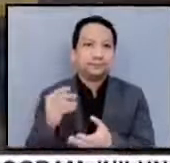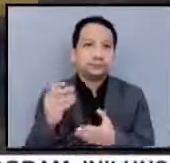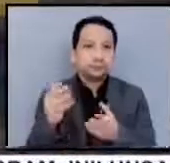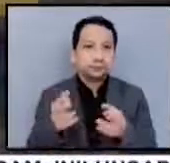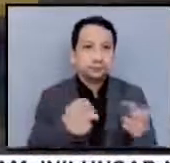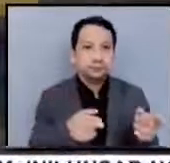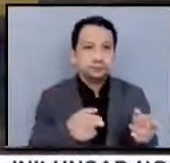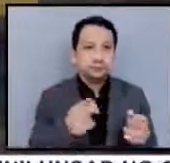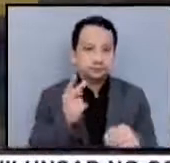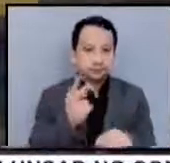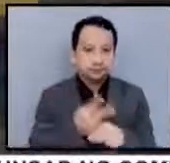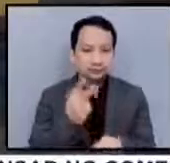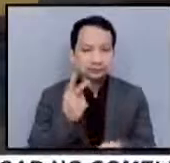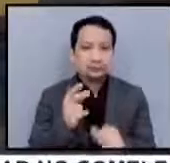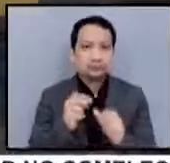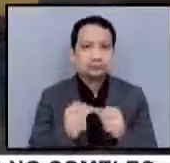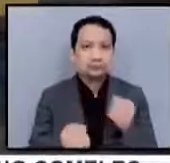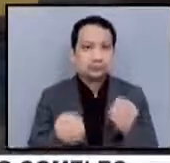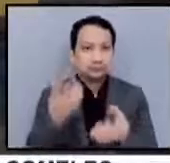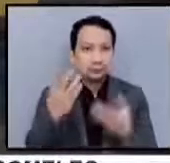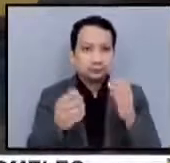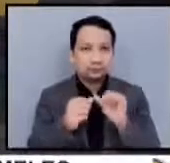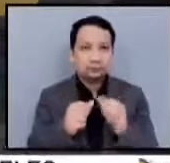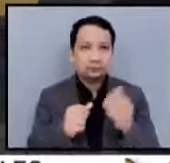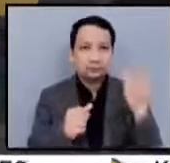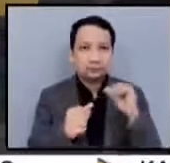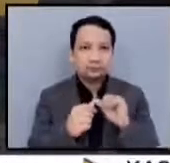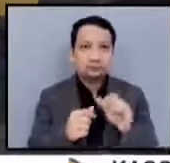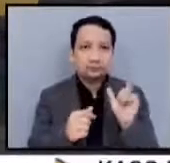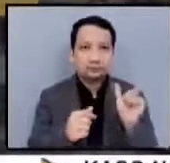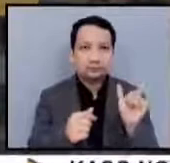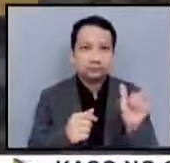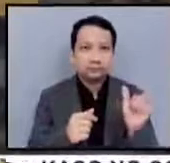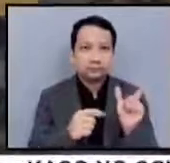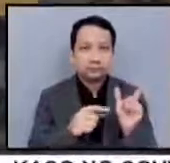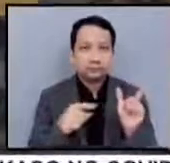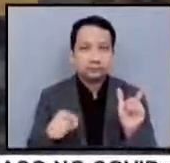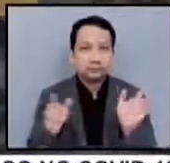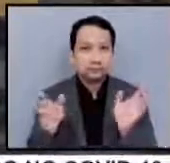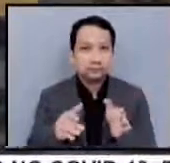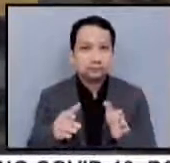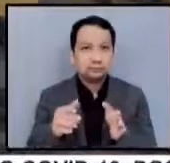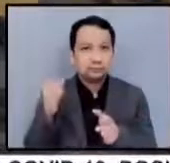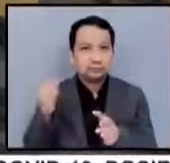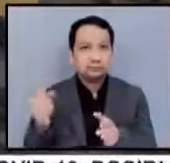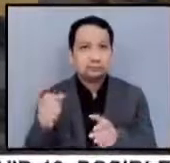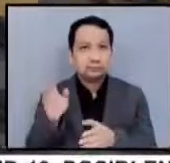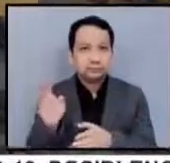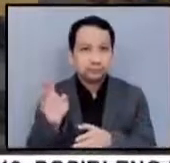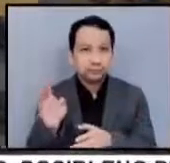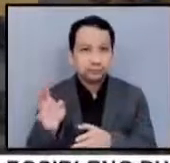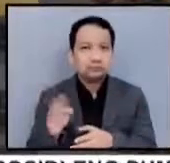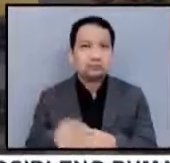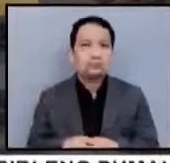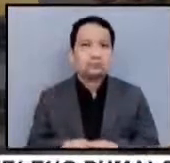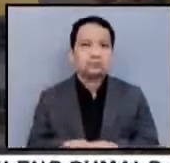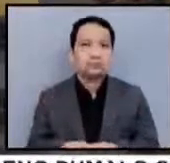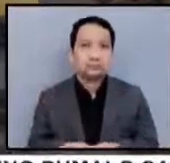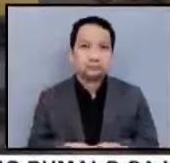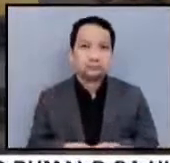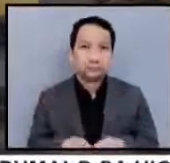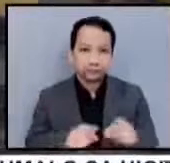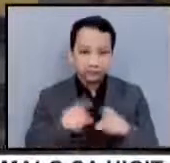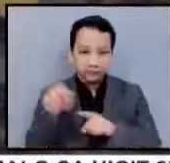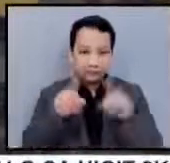presyo ng mga pailaw. Ang dating nabibiling 20 pesos sa small silver, 40 pesos na ngayon. Ang mga skyrocket o quitties na